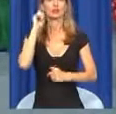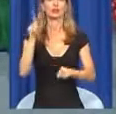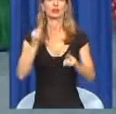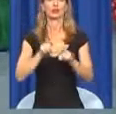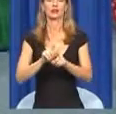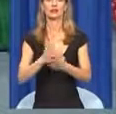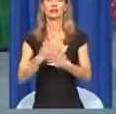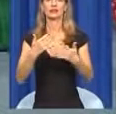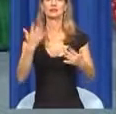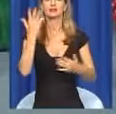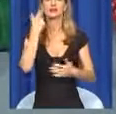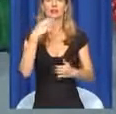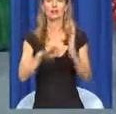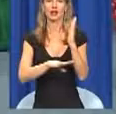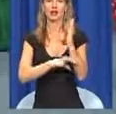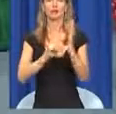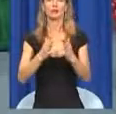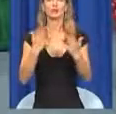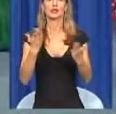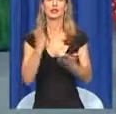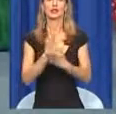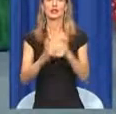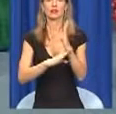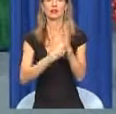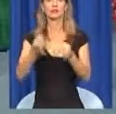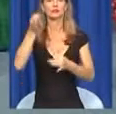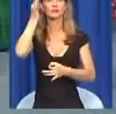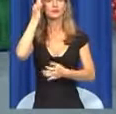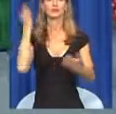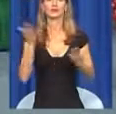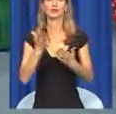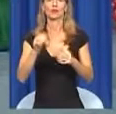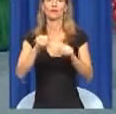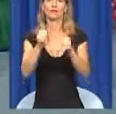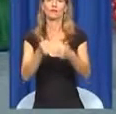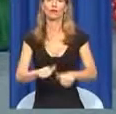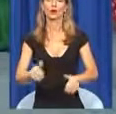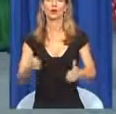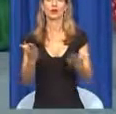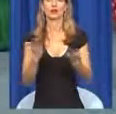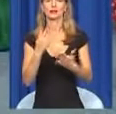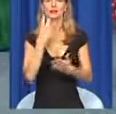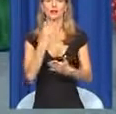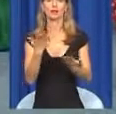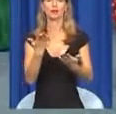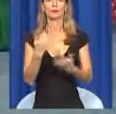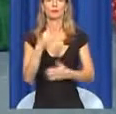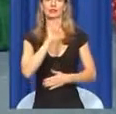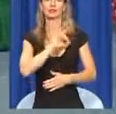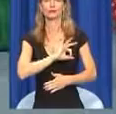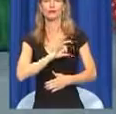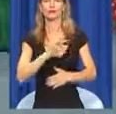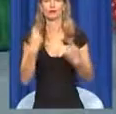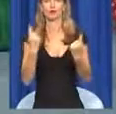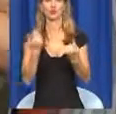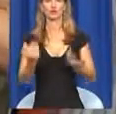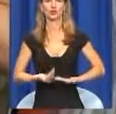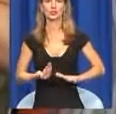такі різнокольорові дерева, і більше того, є дерева, які нагадують там якусь форму, якийсь виріб, який ми використовуємо у